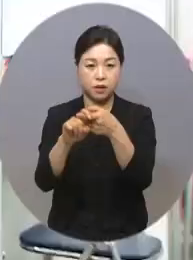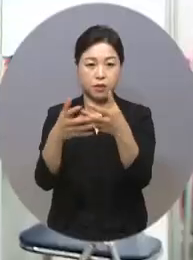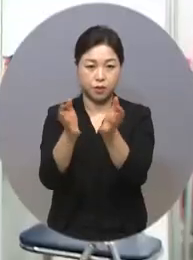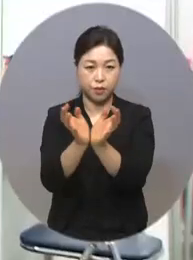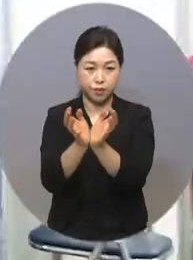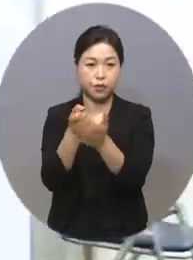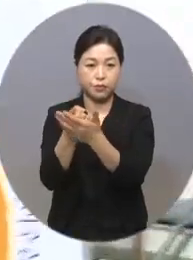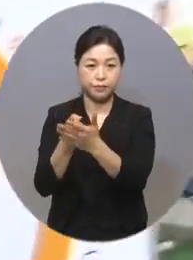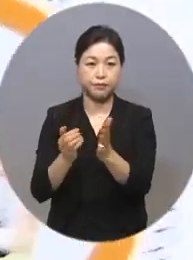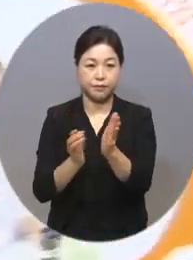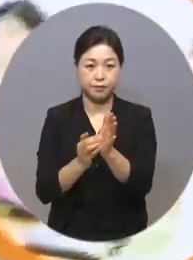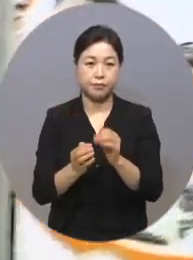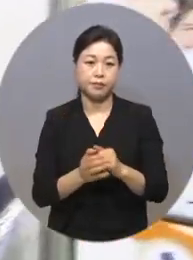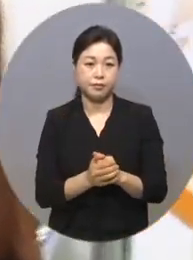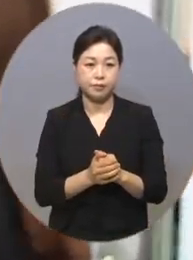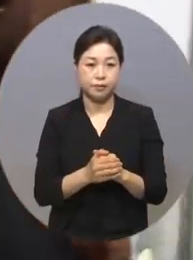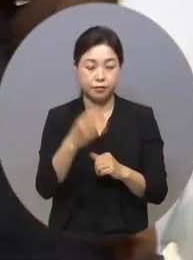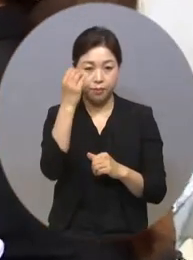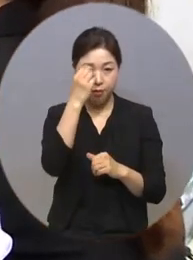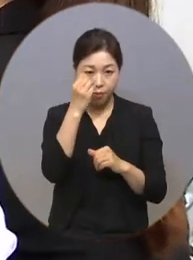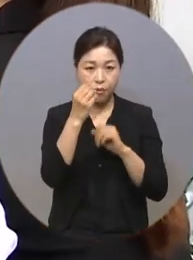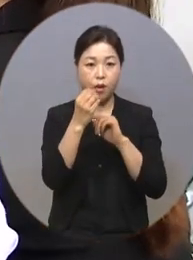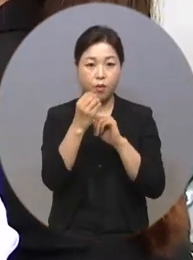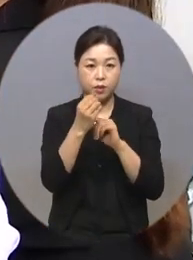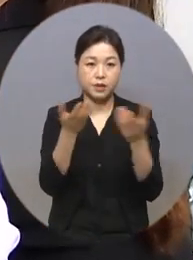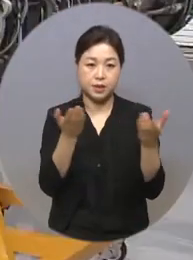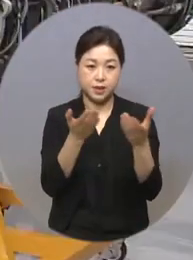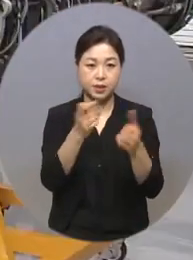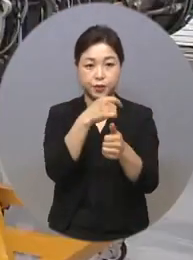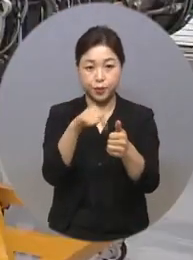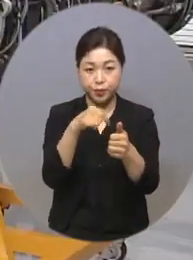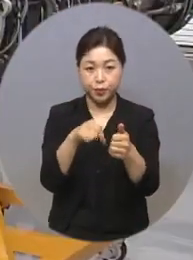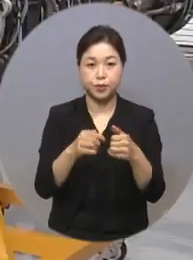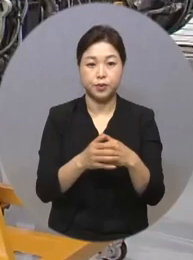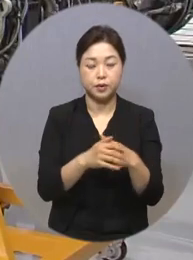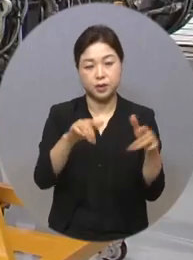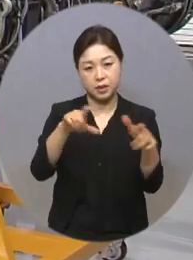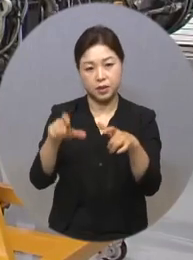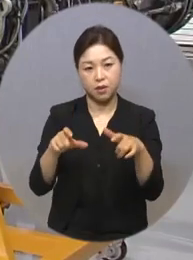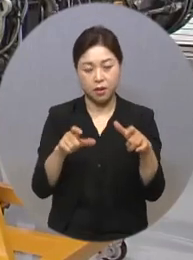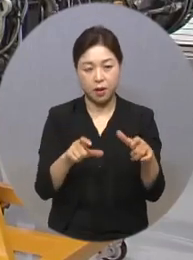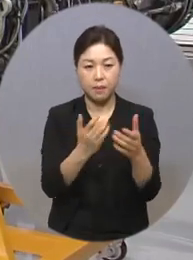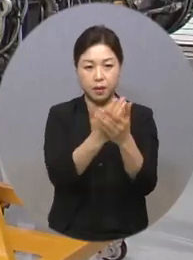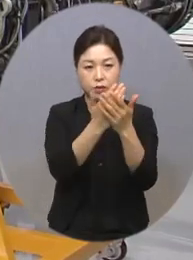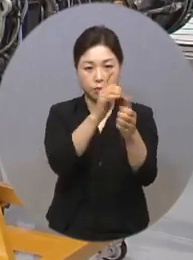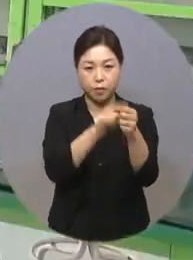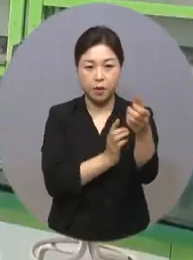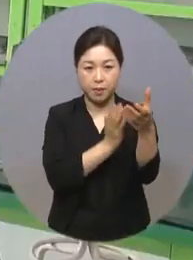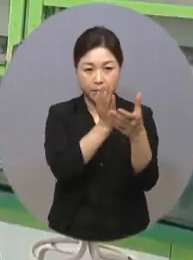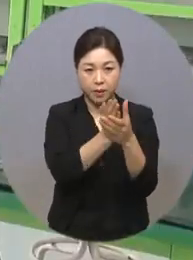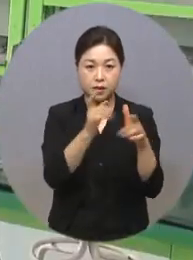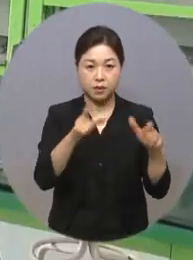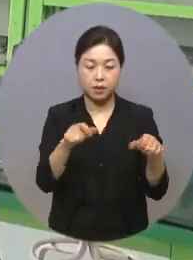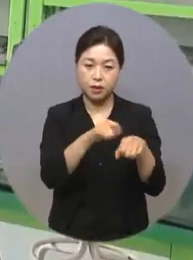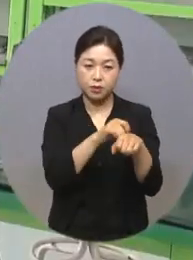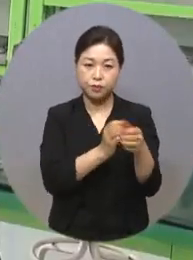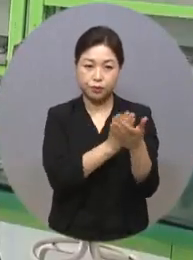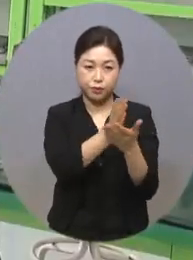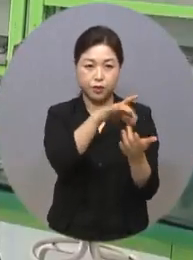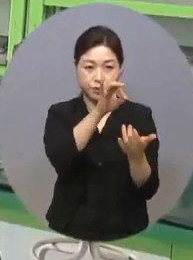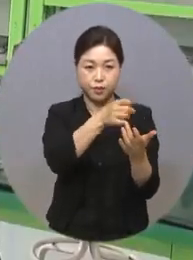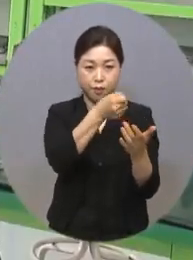밝혔습니다. 고등직업교육 거점지구 사업은 지역의 중장기 발전 목표에 부합하는 지역 내 특화 분야를